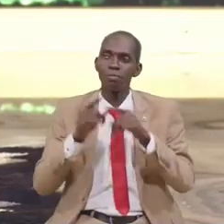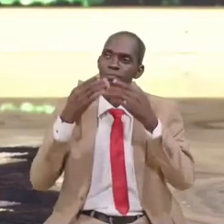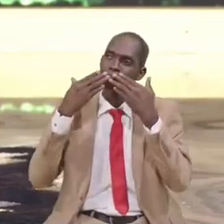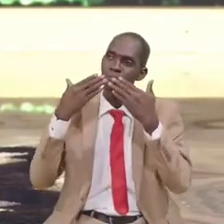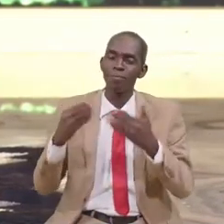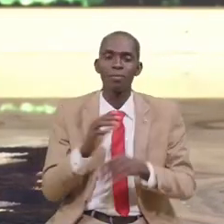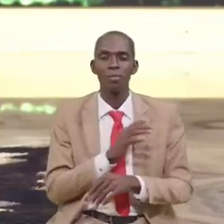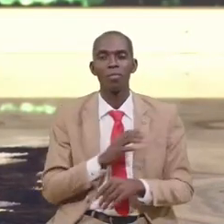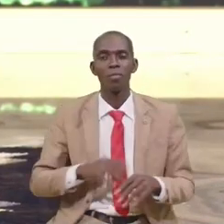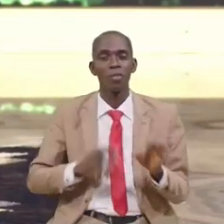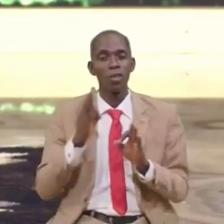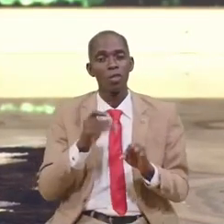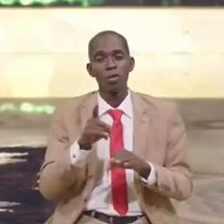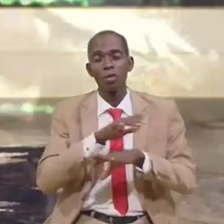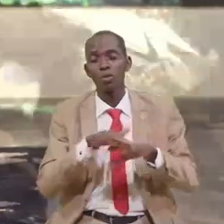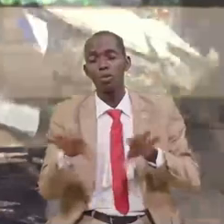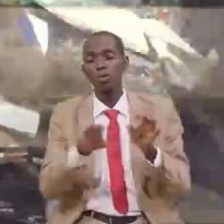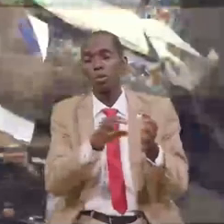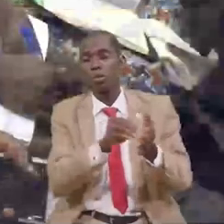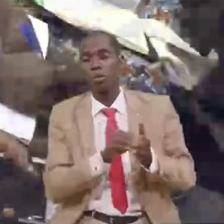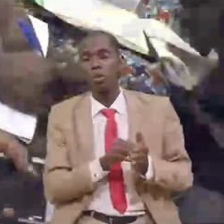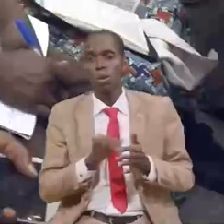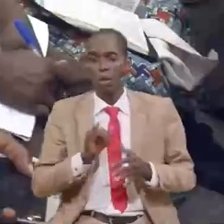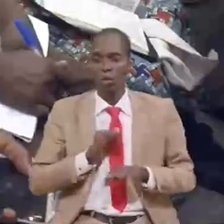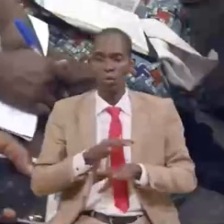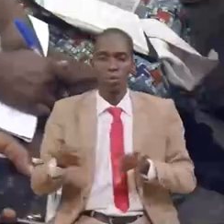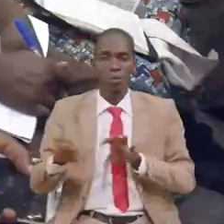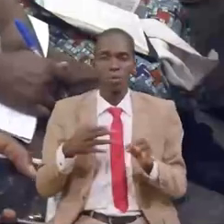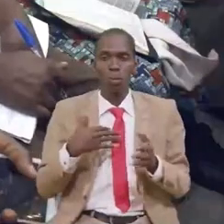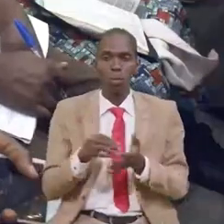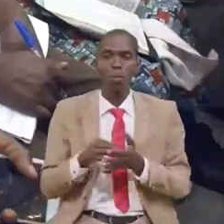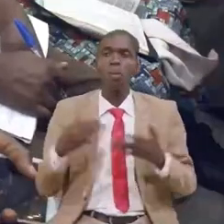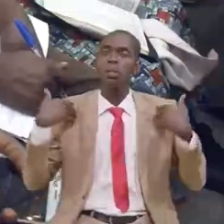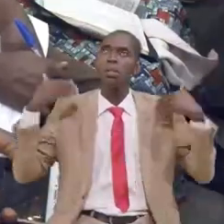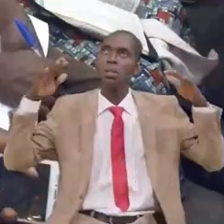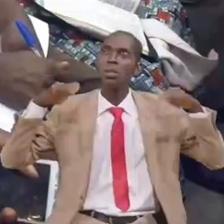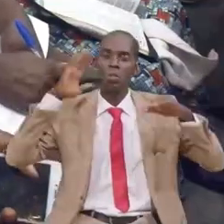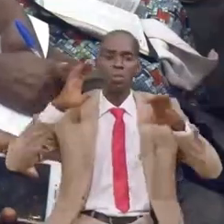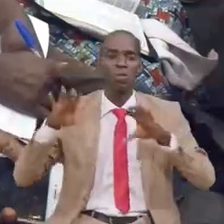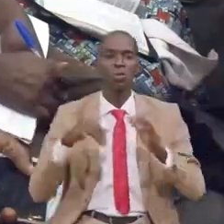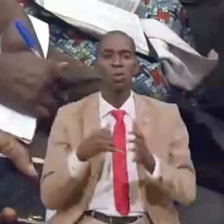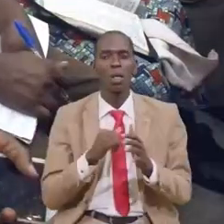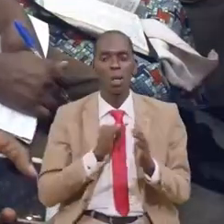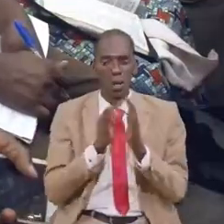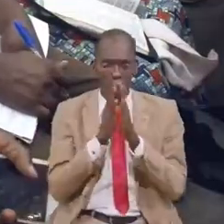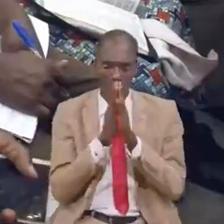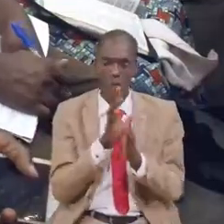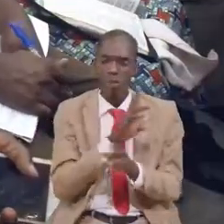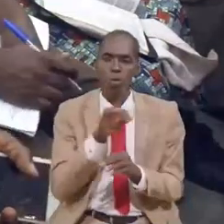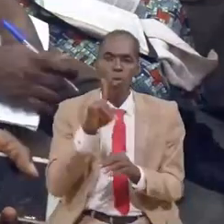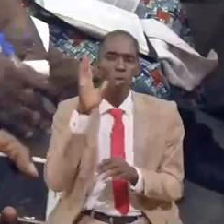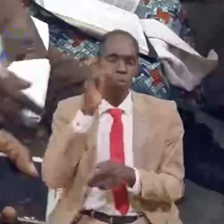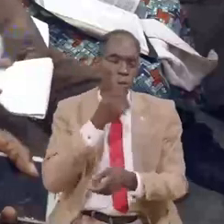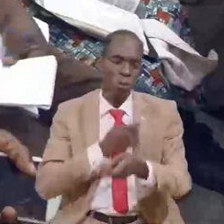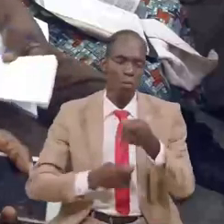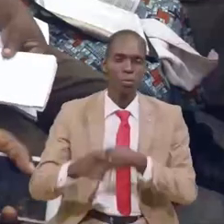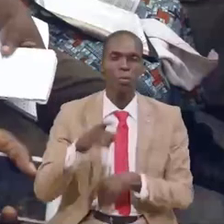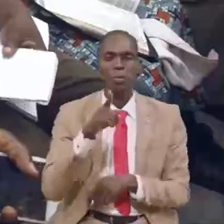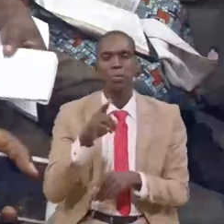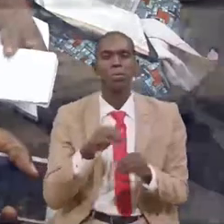si vous ne jouez pas votre rôle, je ne joue pas mon rôle, les anges vont jouer leur rôle. Je prie que nul ne prenne